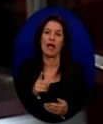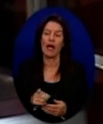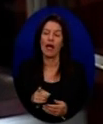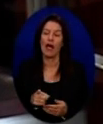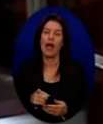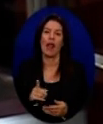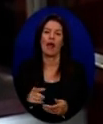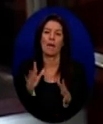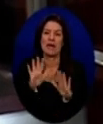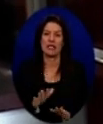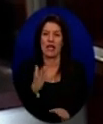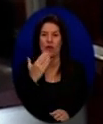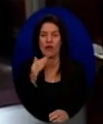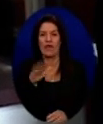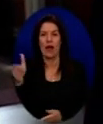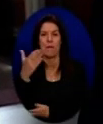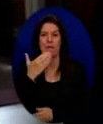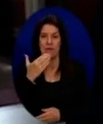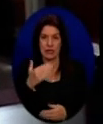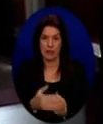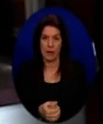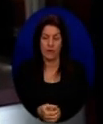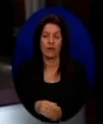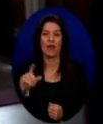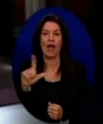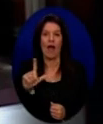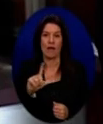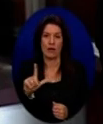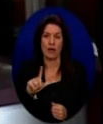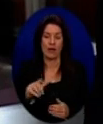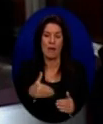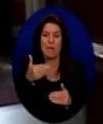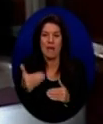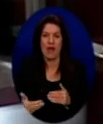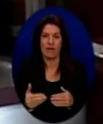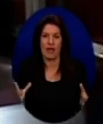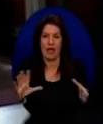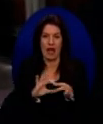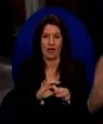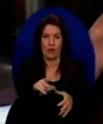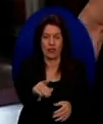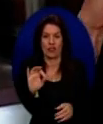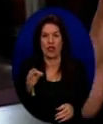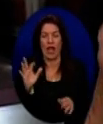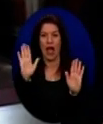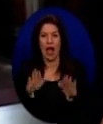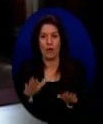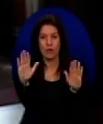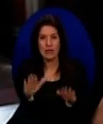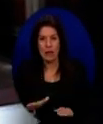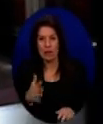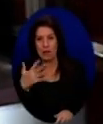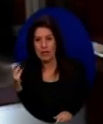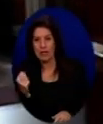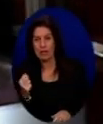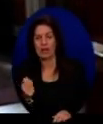זה נכון. אבל מה שמעבר התמונה הזאת של החיבור הזה, של המוסלמים הקיצוניים והימין